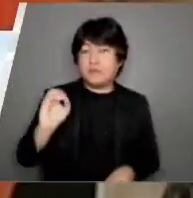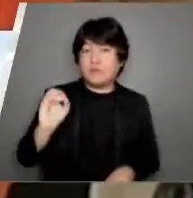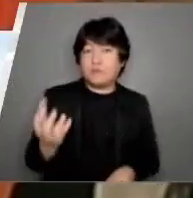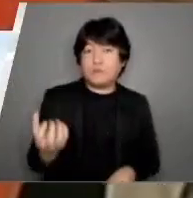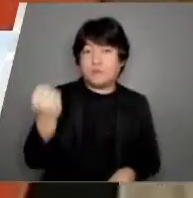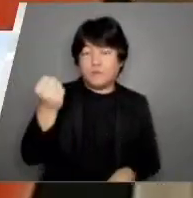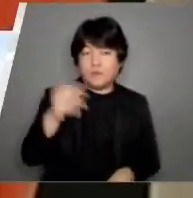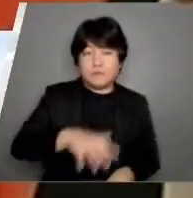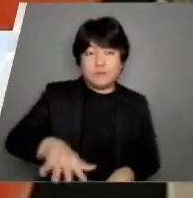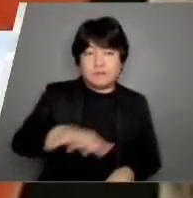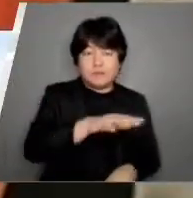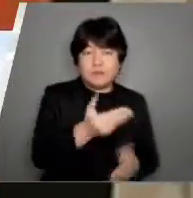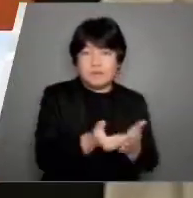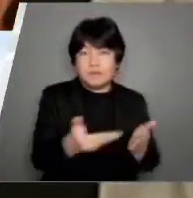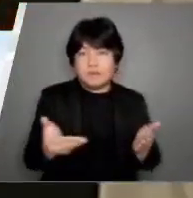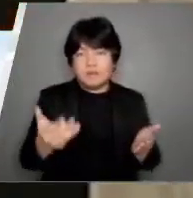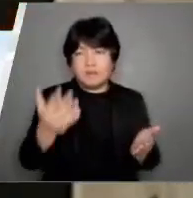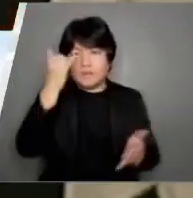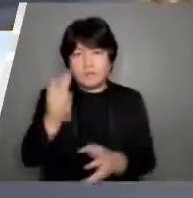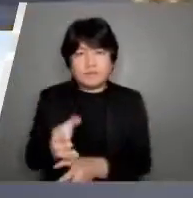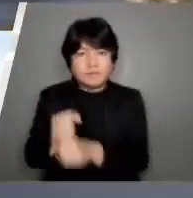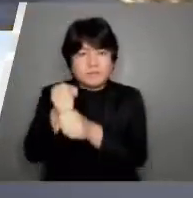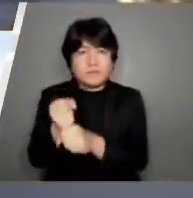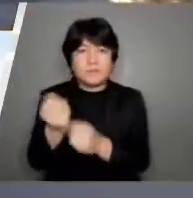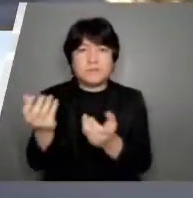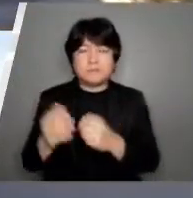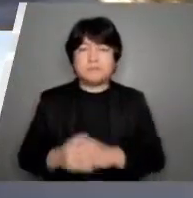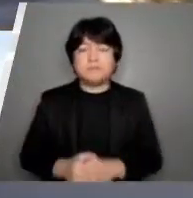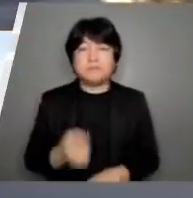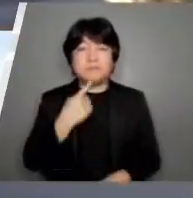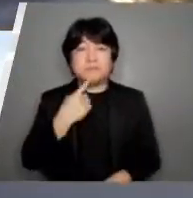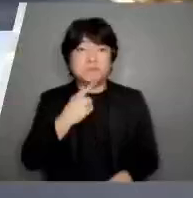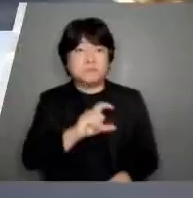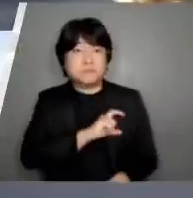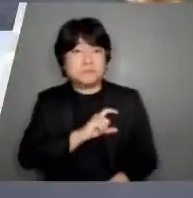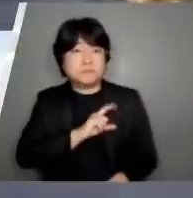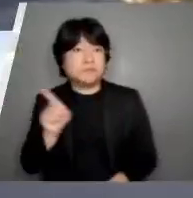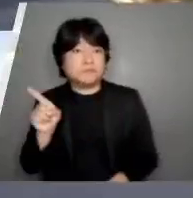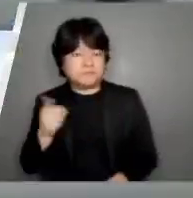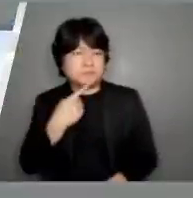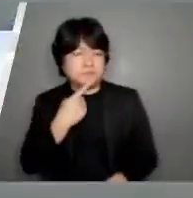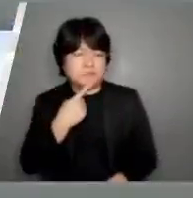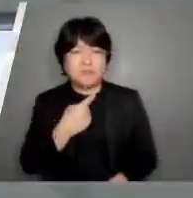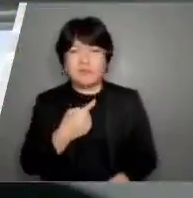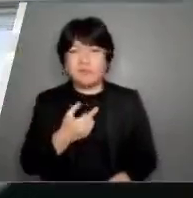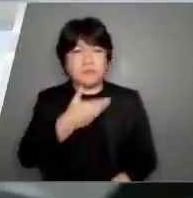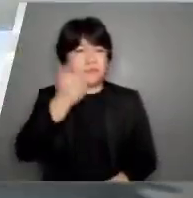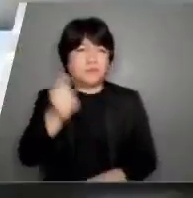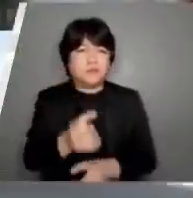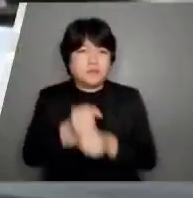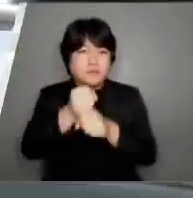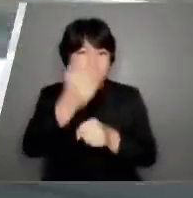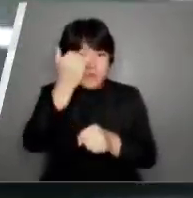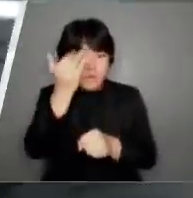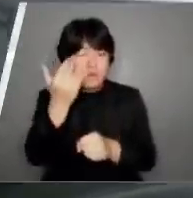Pero ayon sa PNP, malaking tulong ito sa kanila dahil hirap sila sa paghanap kay Quiboloy dahil sa dami ng resources